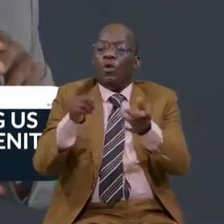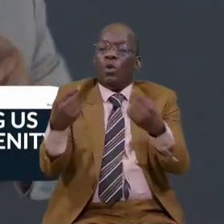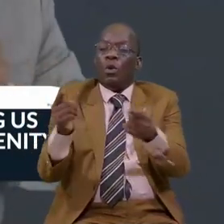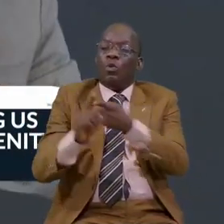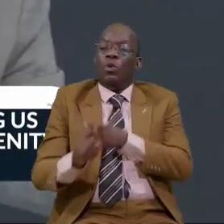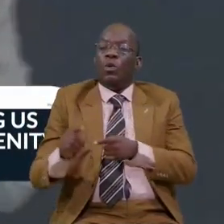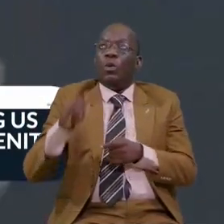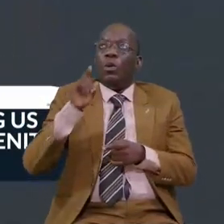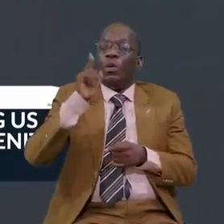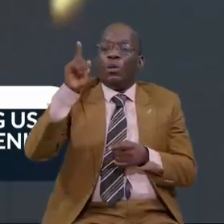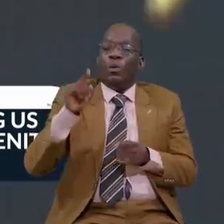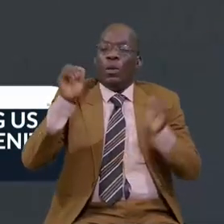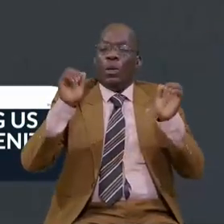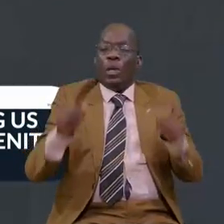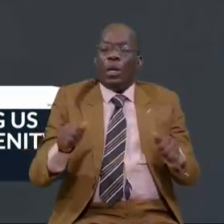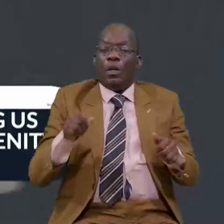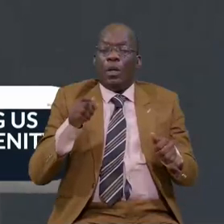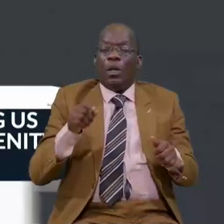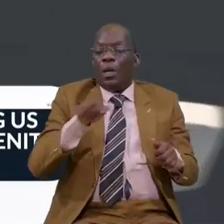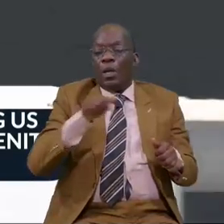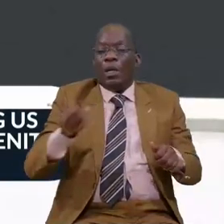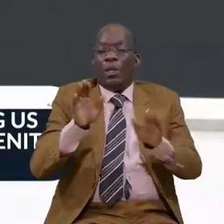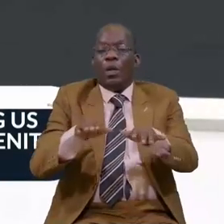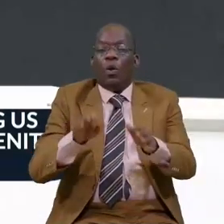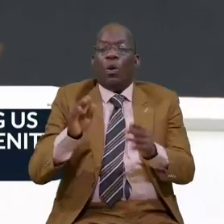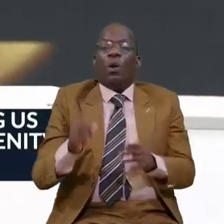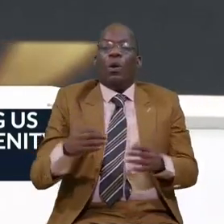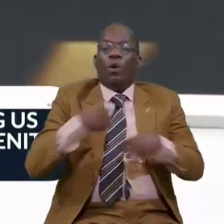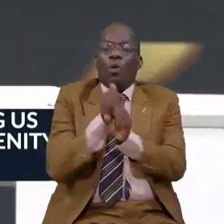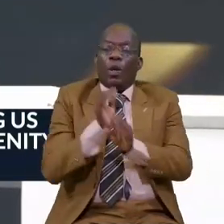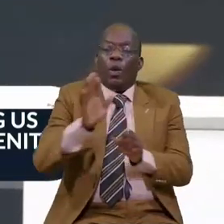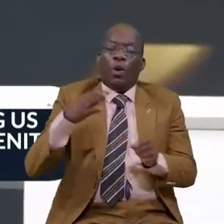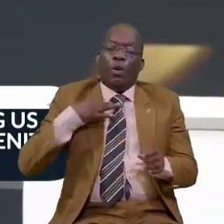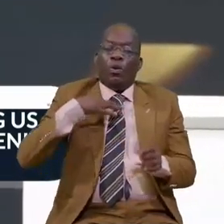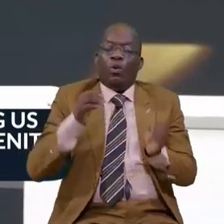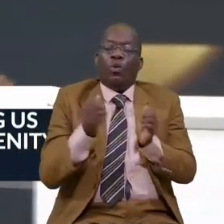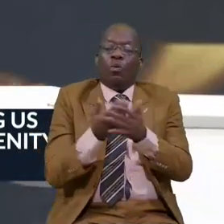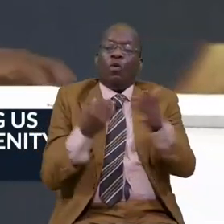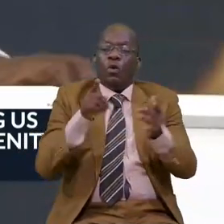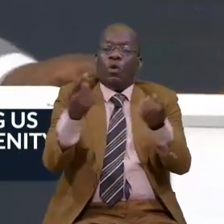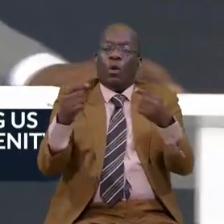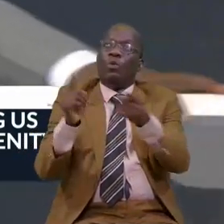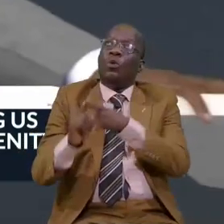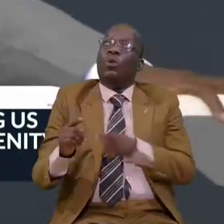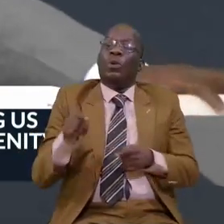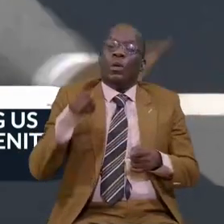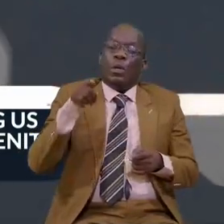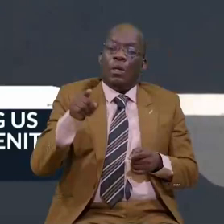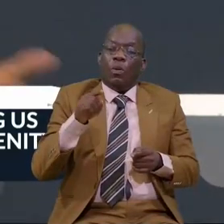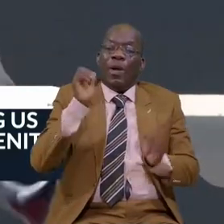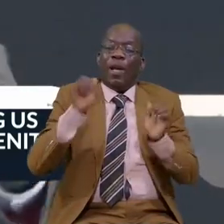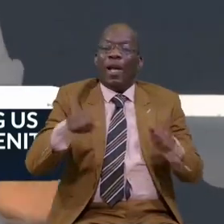quelque chose avant que tu ne viennes à lui? Est-ce que le couturier peut faire ta tenue avant que tu ne viennes à lui?